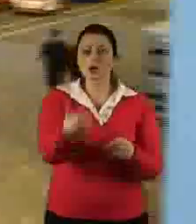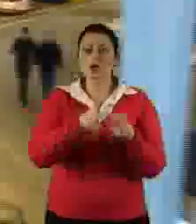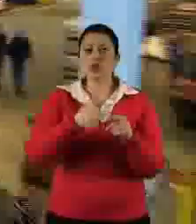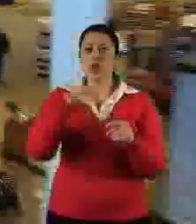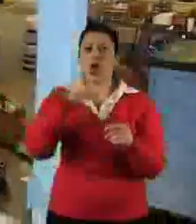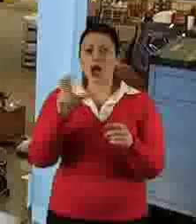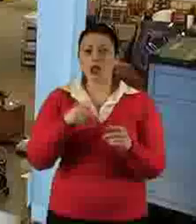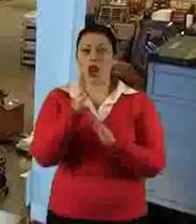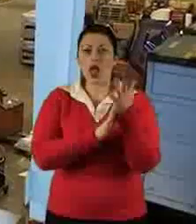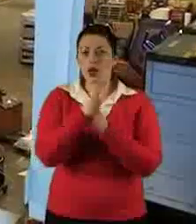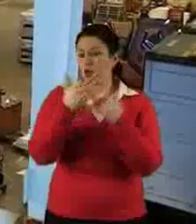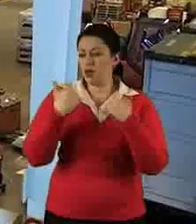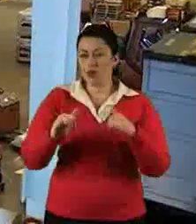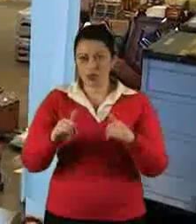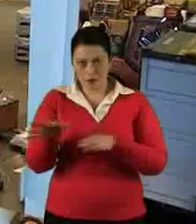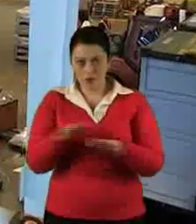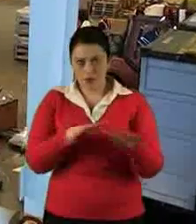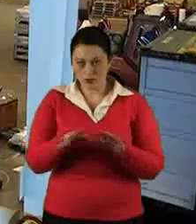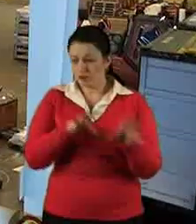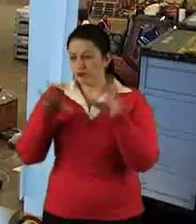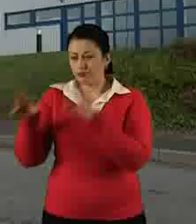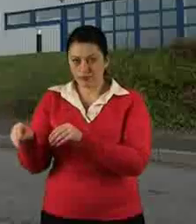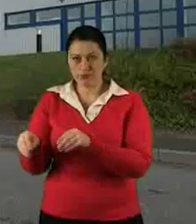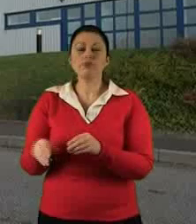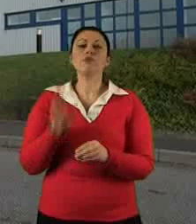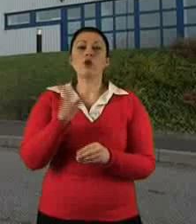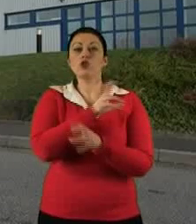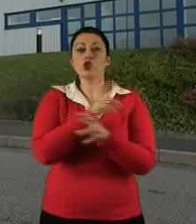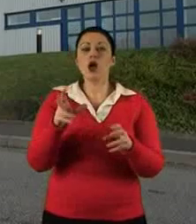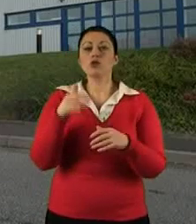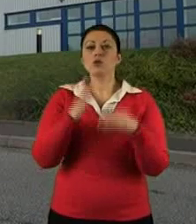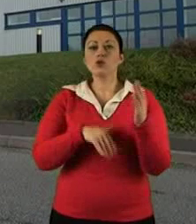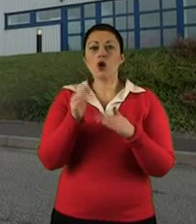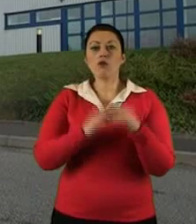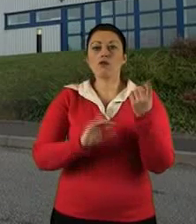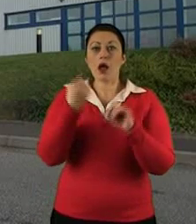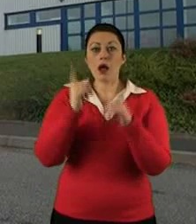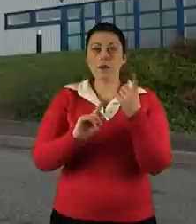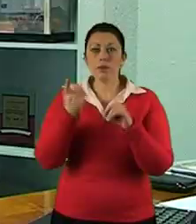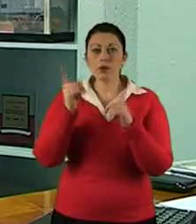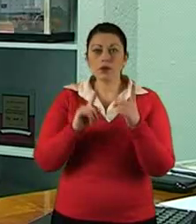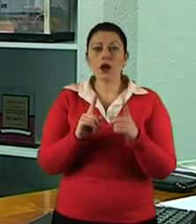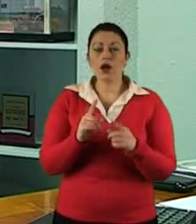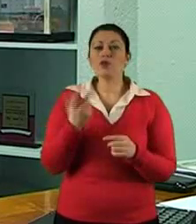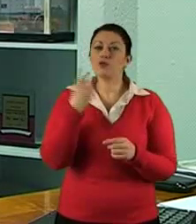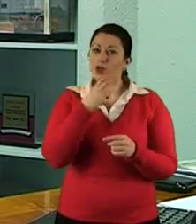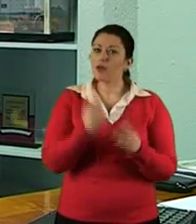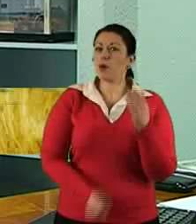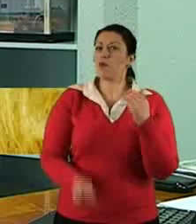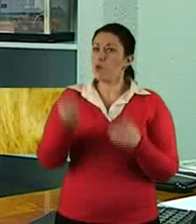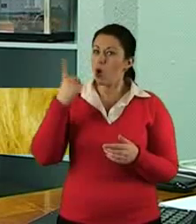innym miejscu ponad 20 hektarów drzew. To był jednak dopiero początek. Podczas budowy fabryki,